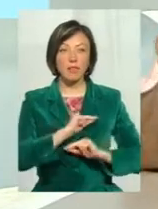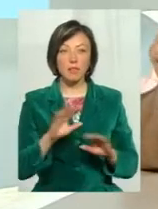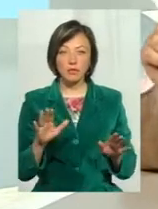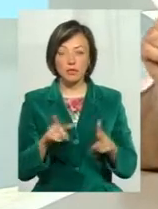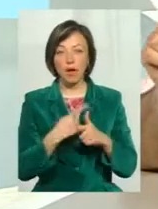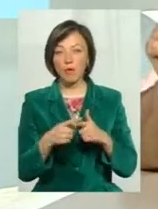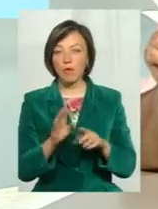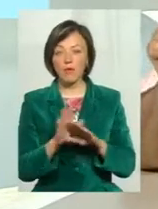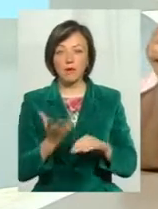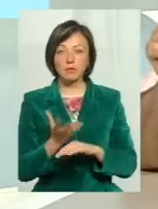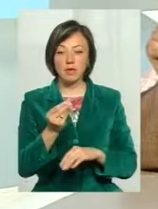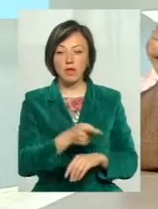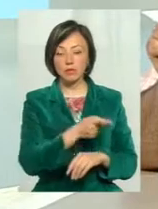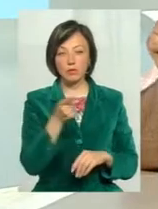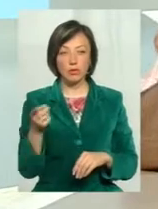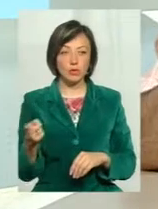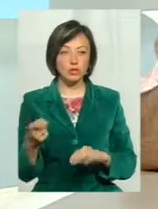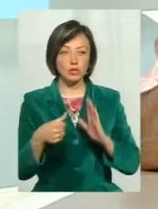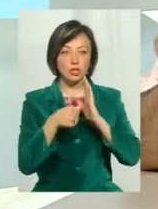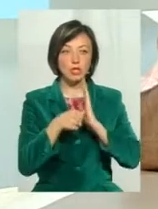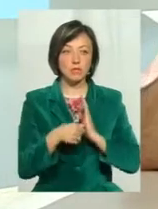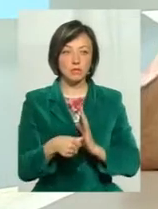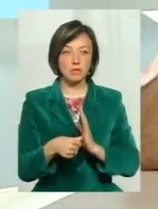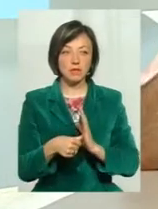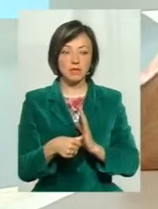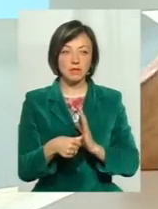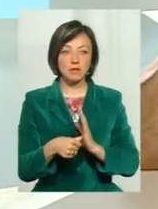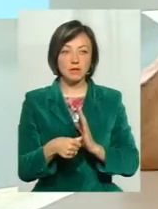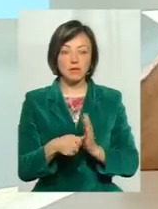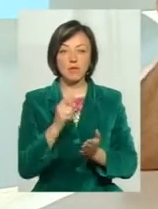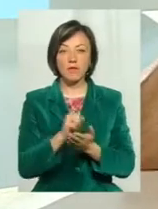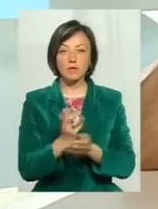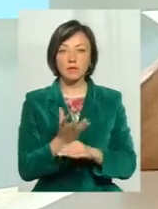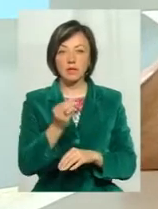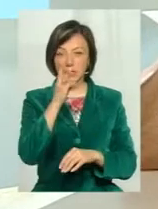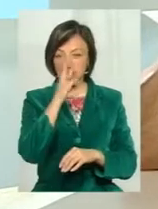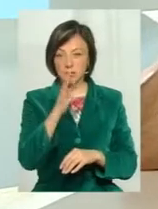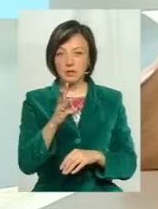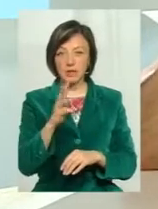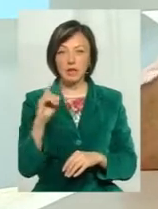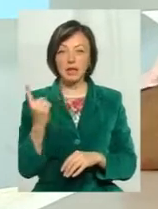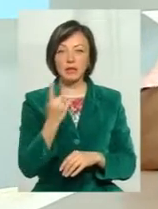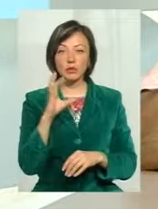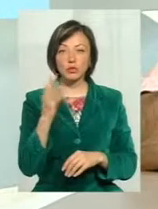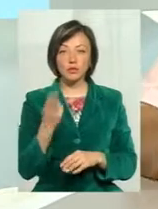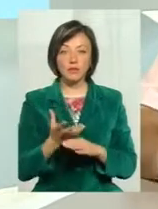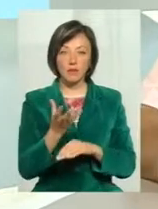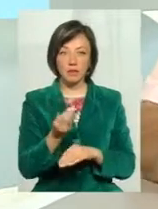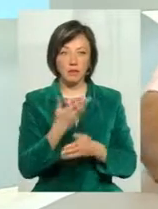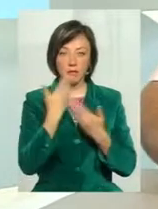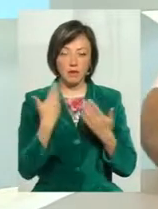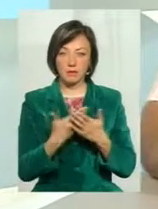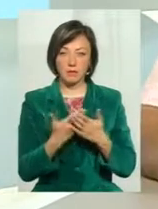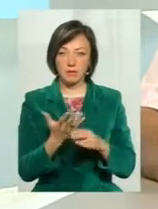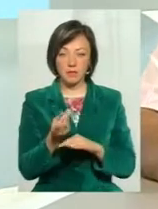або не сплачує протягом 6 місяців, вона повинна сплатити 3 місяці з єдиного внеску. Ну, він не сплатив, до